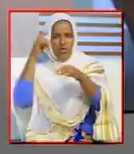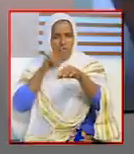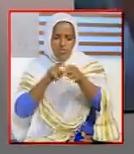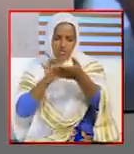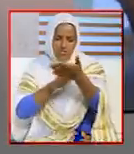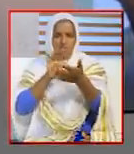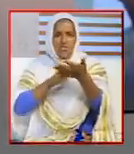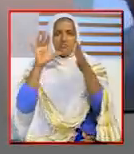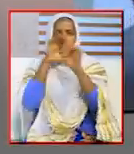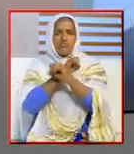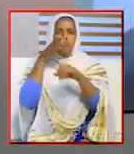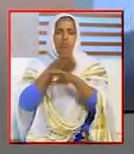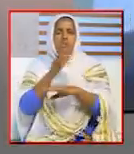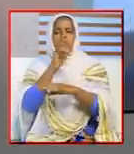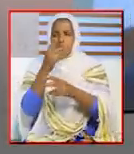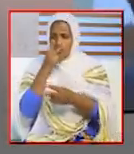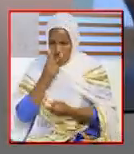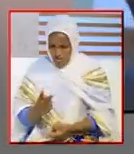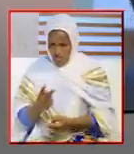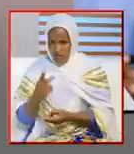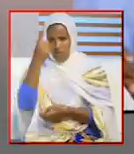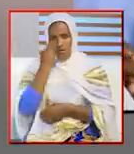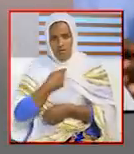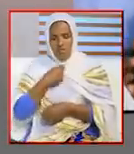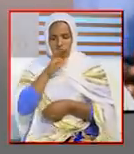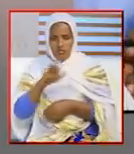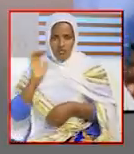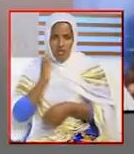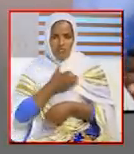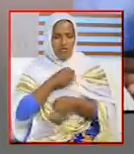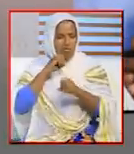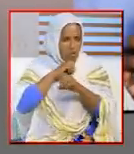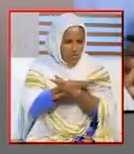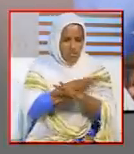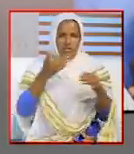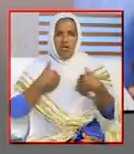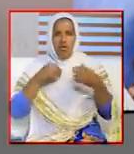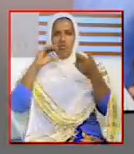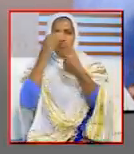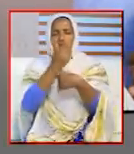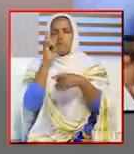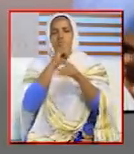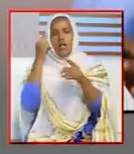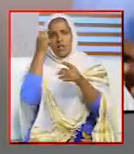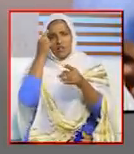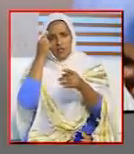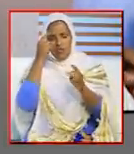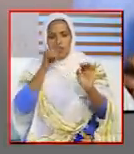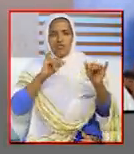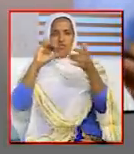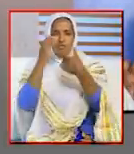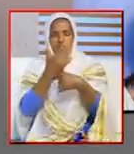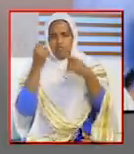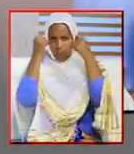አሁንም አጠናለሁ ሁል ጊዜ አጠናለሁ። እሺ ጥናት ከጨረስኩ በኋላ ምን ሊያለኝ ልጆቻችን ለመበከል ያለ ሁኔታ ምን ያህል